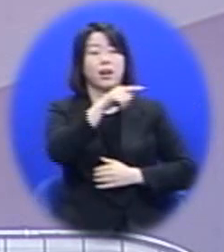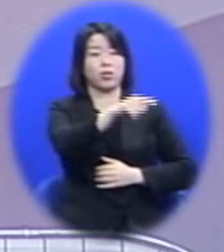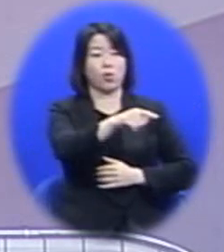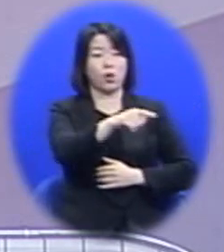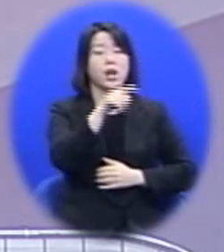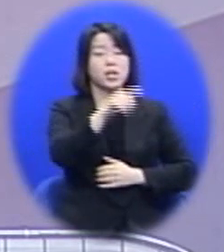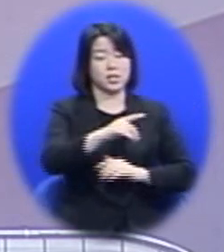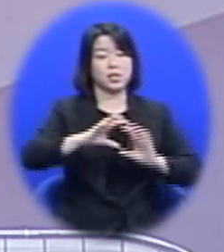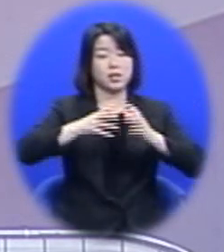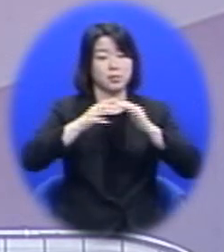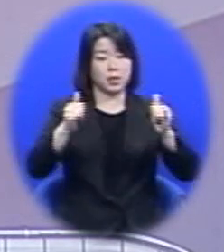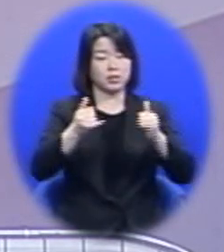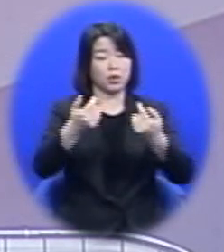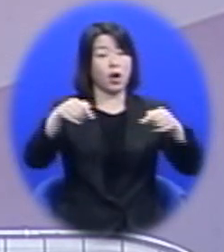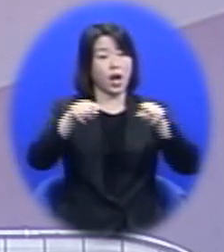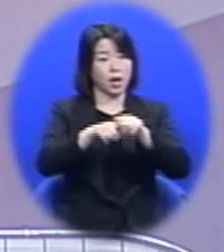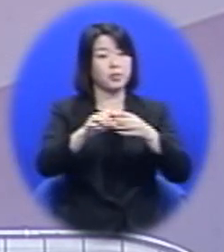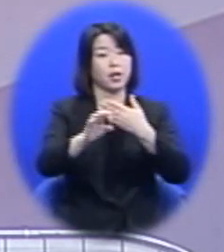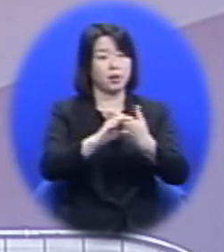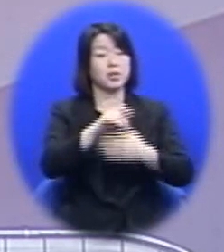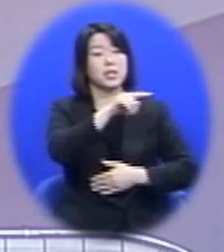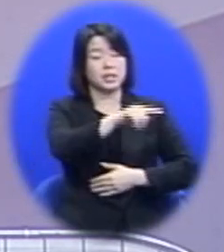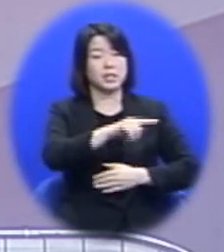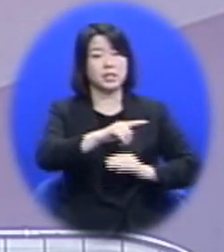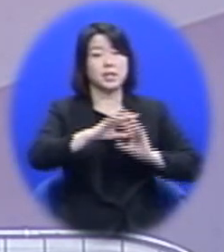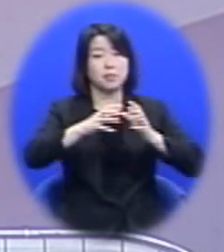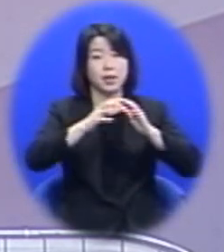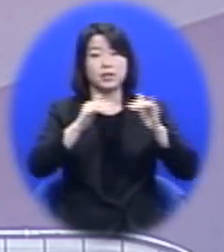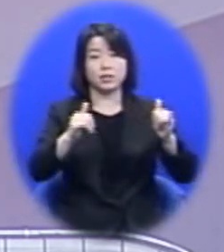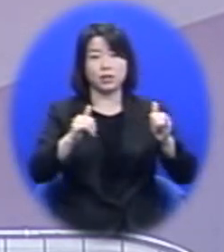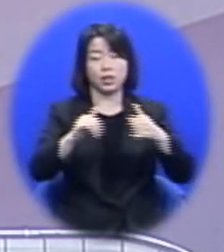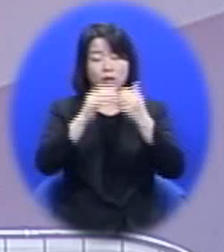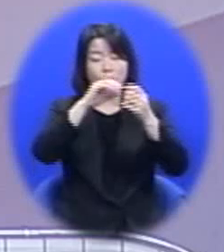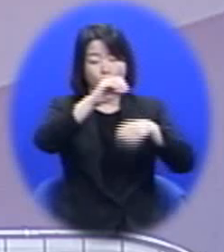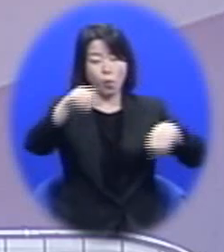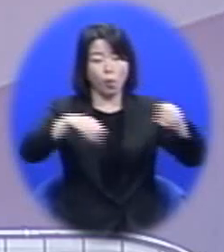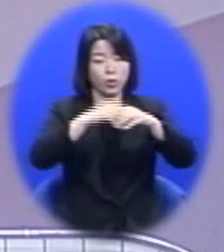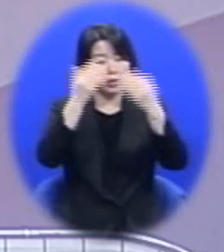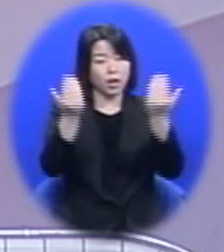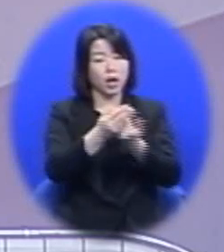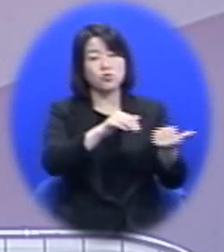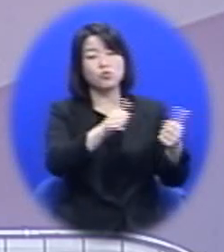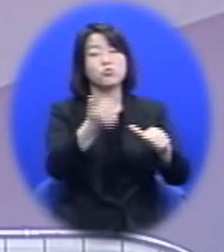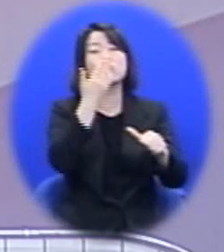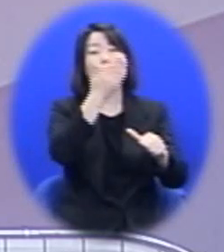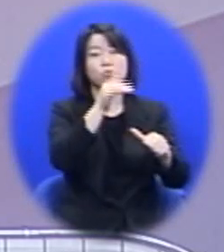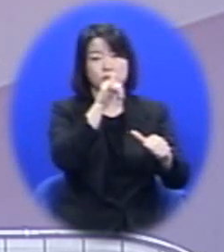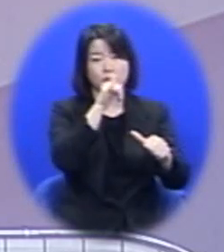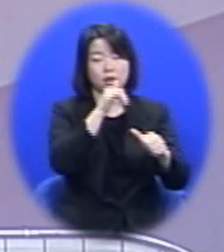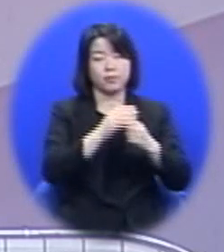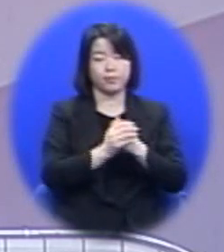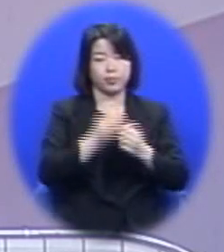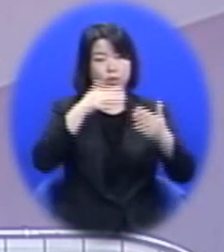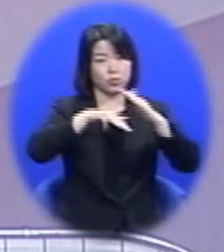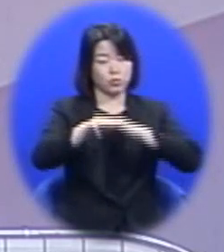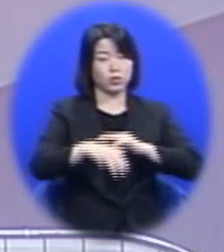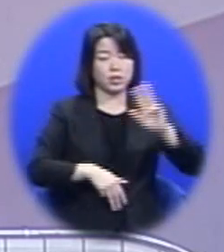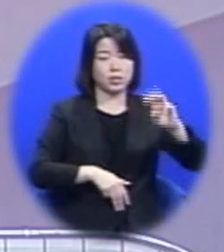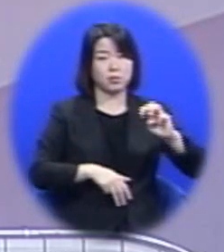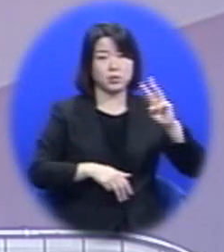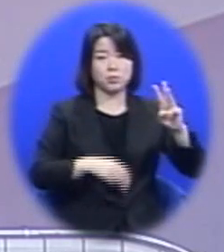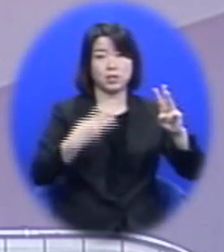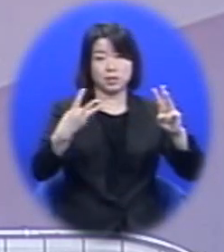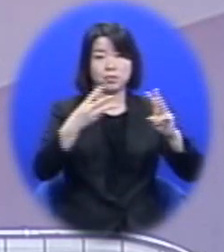너희 백성과 함께 하면 너희 백성들이 오히려 다 죽을지도 몰라. 출애굽기 33장